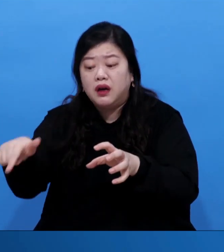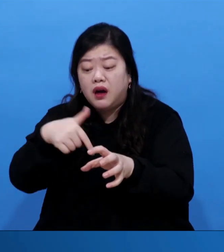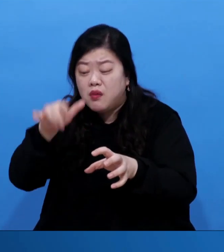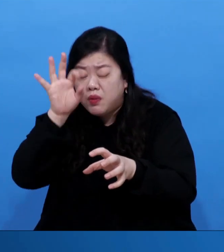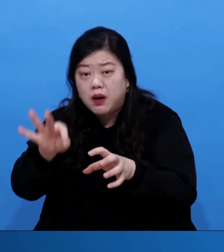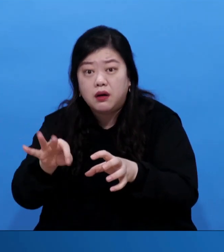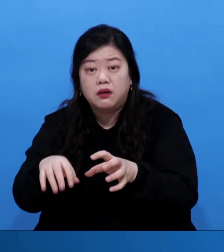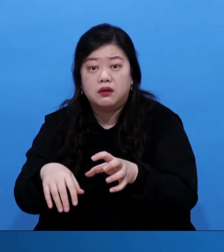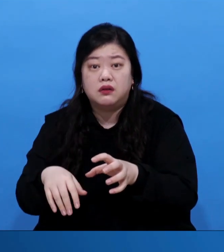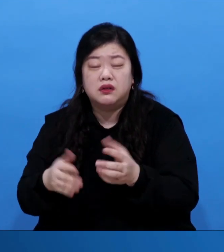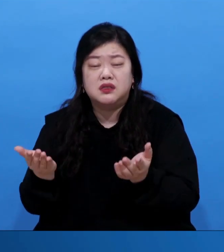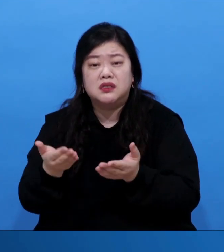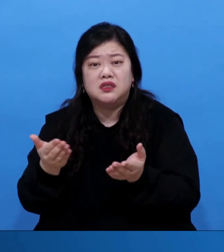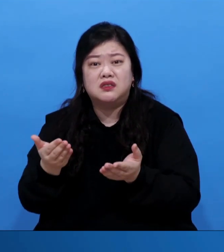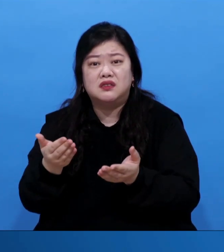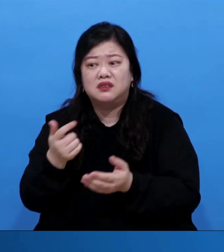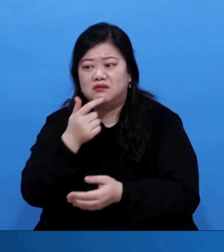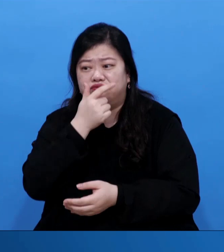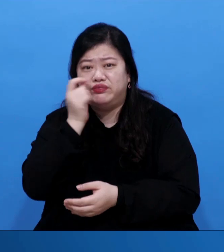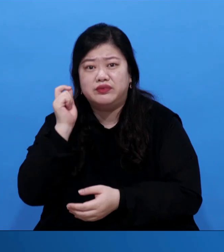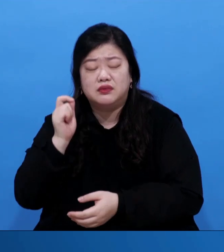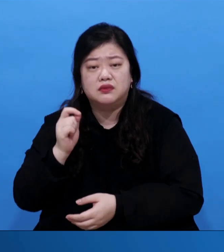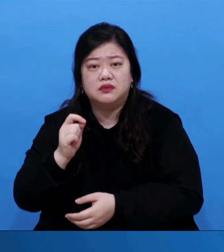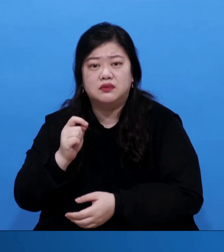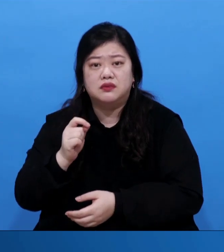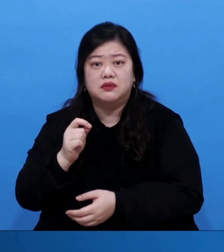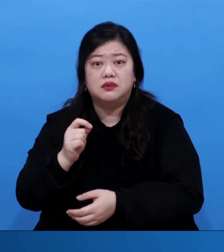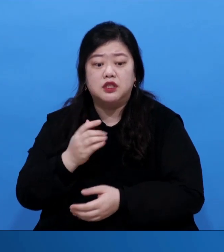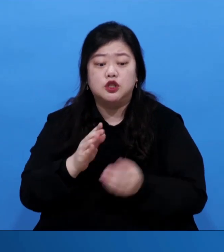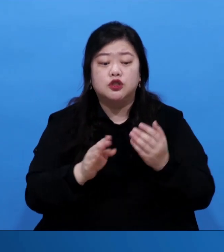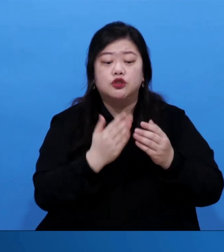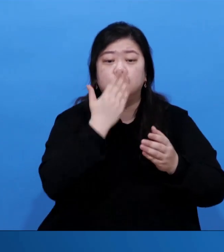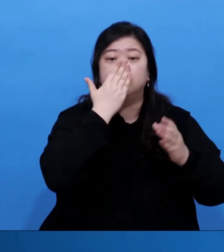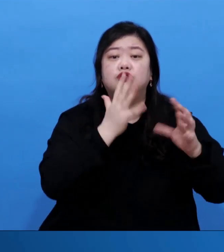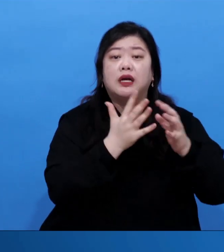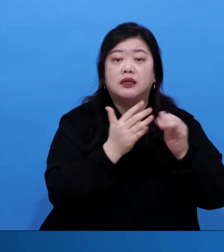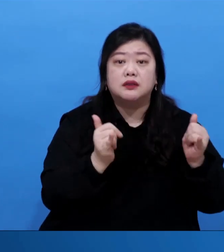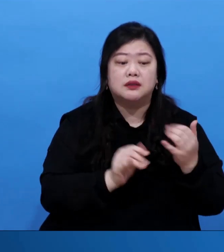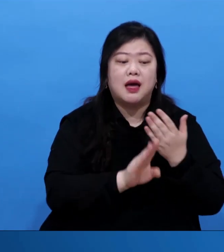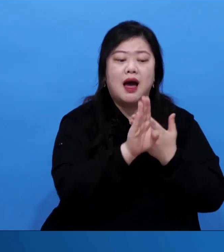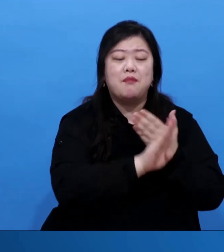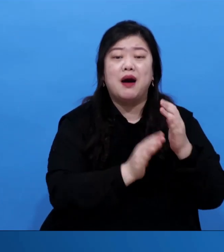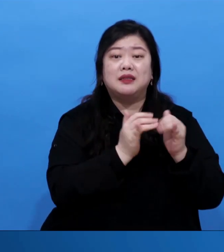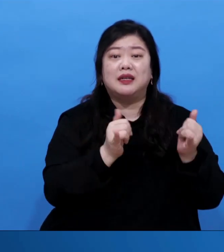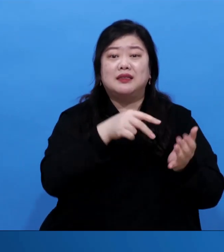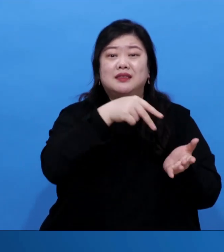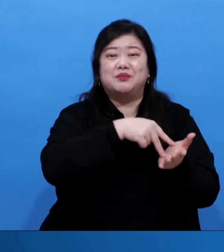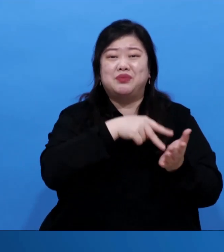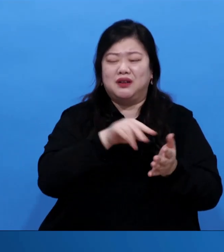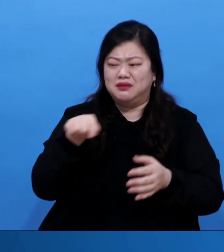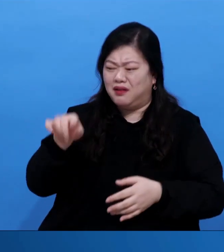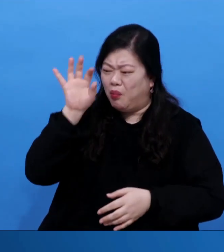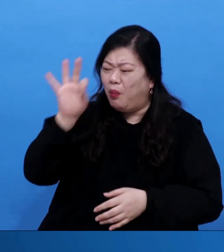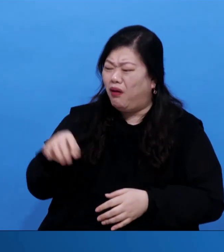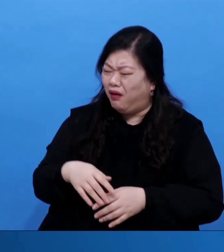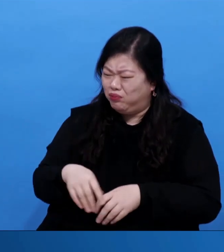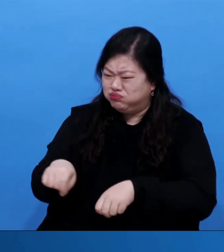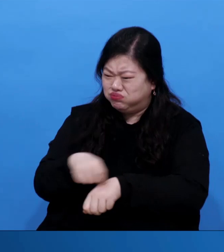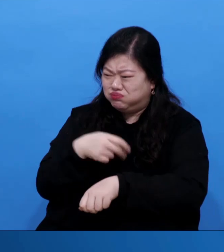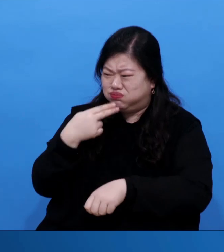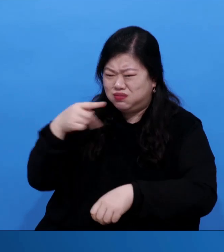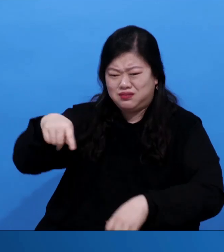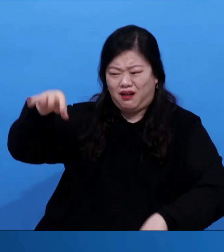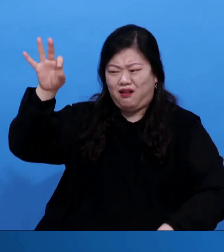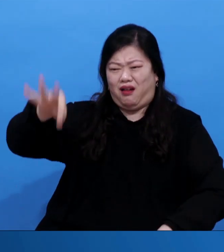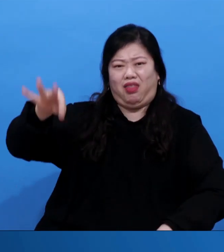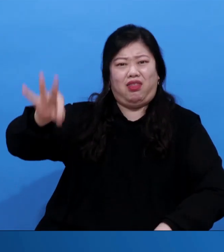people looked down on them. 아유, 저런 사람들이 모여서 뭐 이러고 막 마구잡이로 핍박했어. And they were completely persecuting, thinking, "Oh,